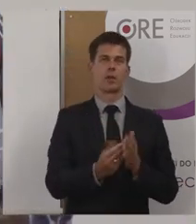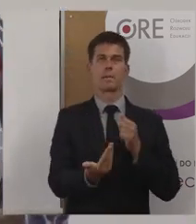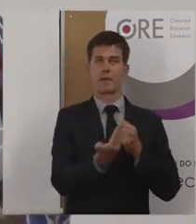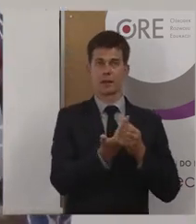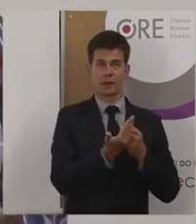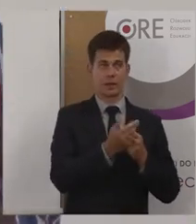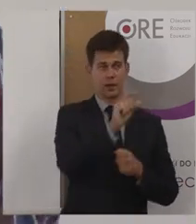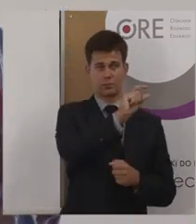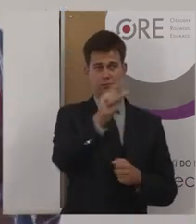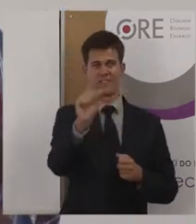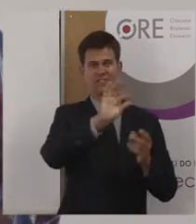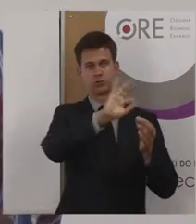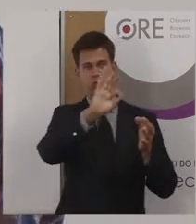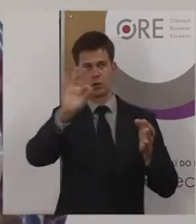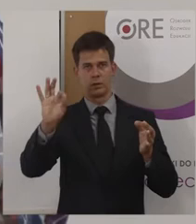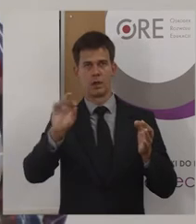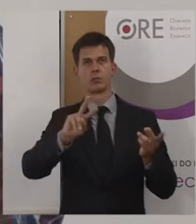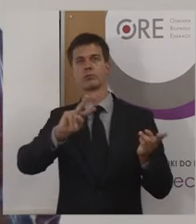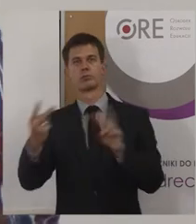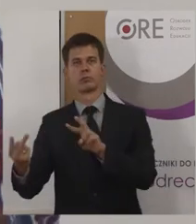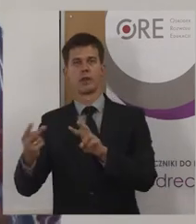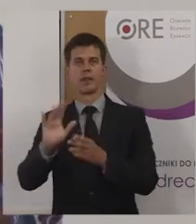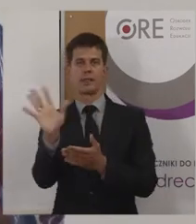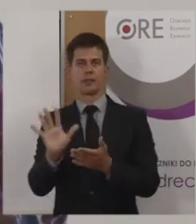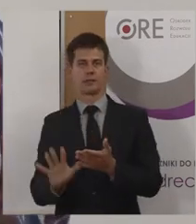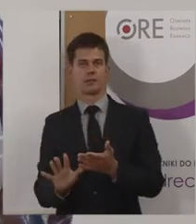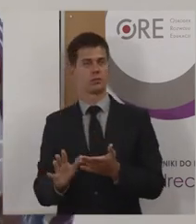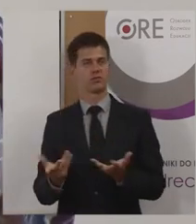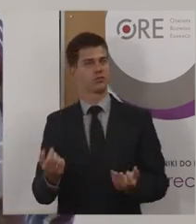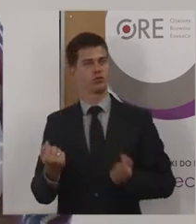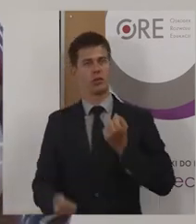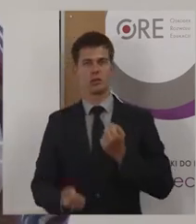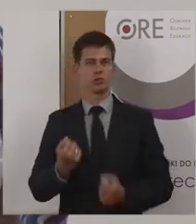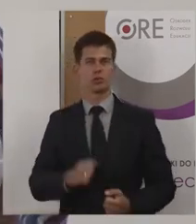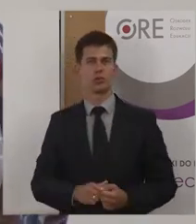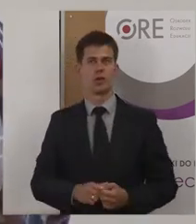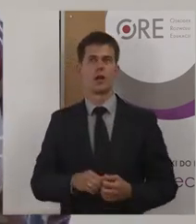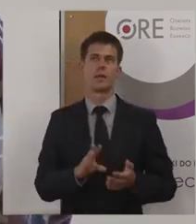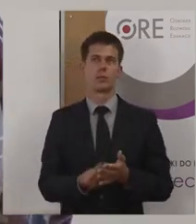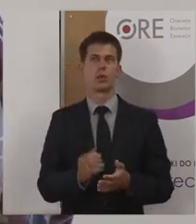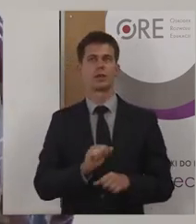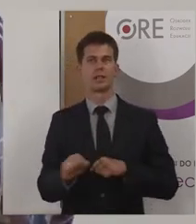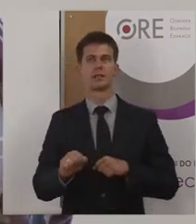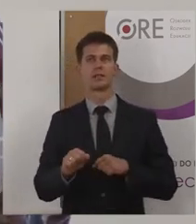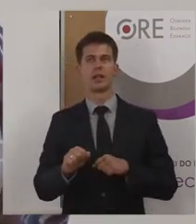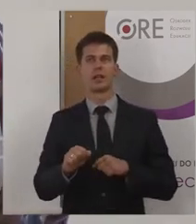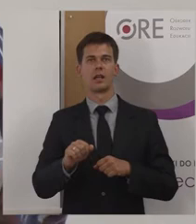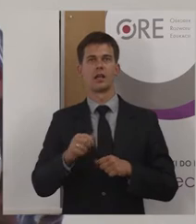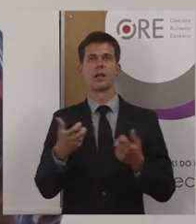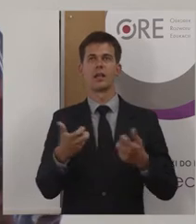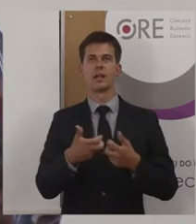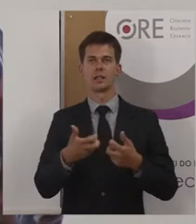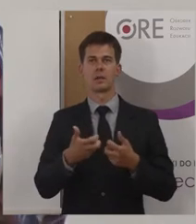matematyczne na postać tekstową. Są wtyczki do przeglądarek, na przykład wtyczka do Internet Explorera, która się